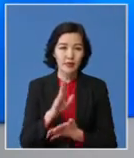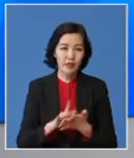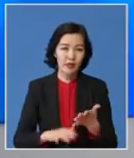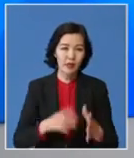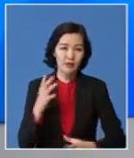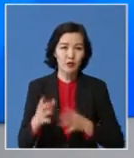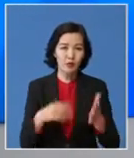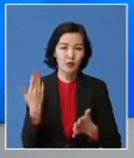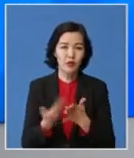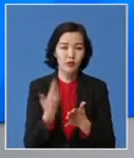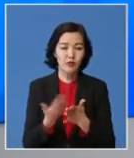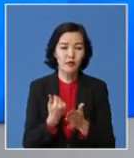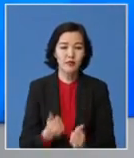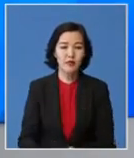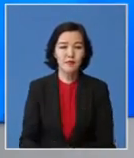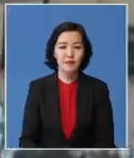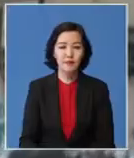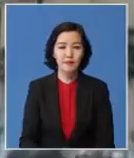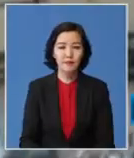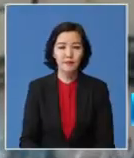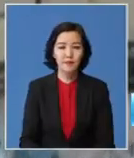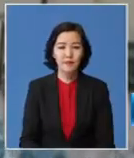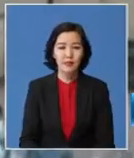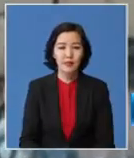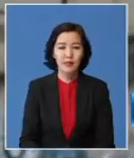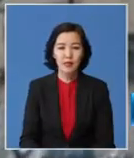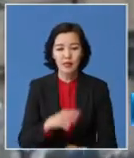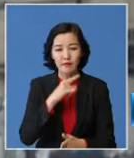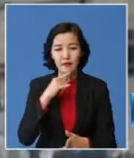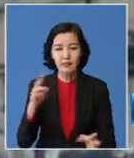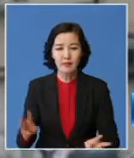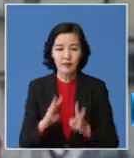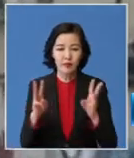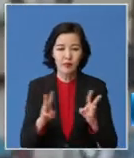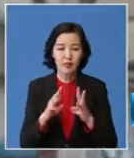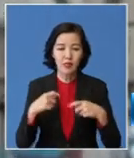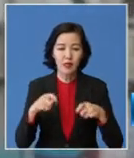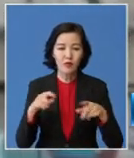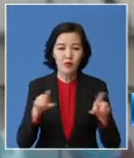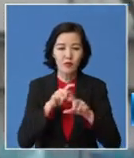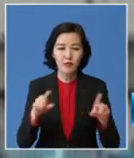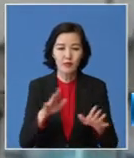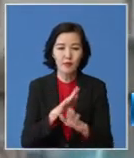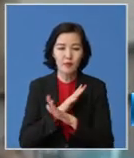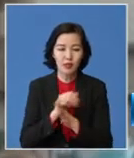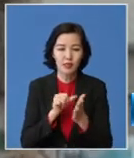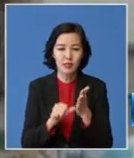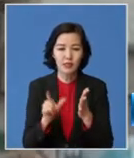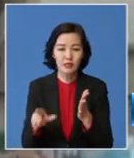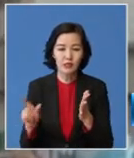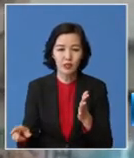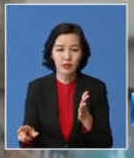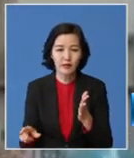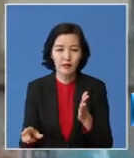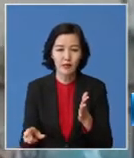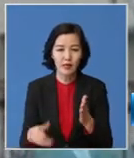Зарубежные новости продолжит выпуск. По последним данным, в пожаре в Кемеровском торговом центре погибли более 60 человек.